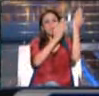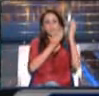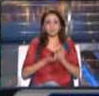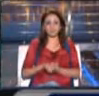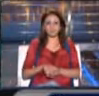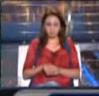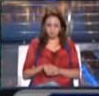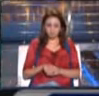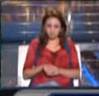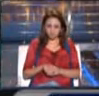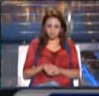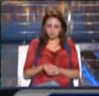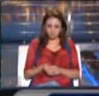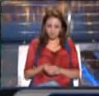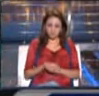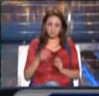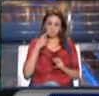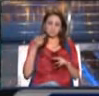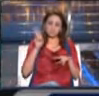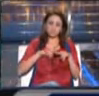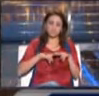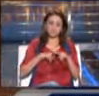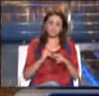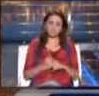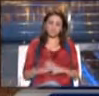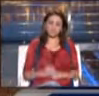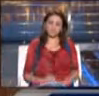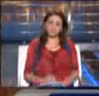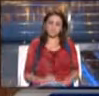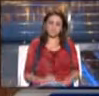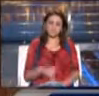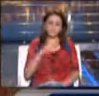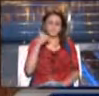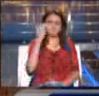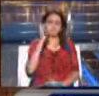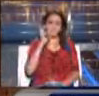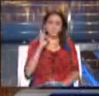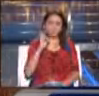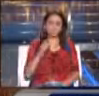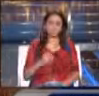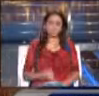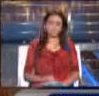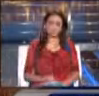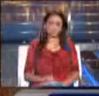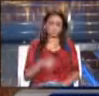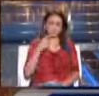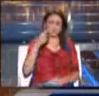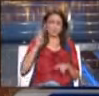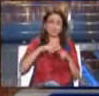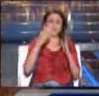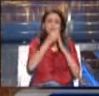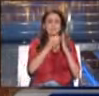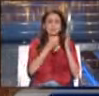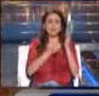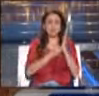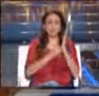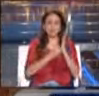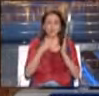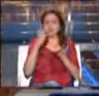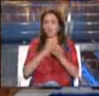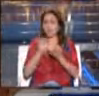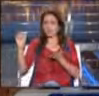عوده نشاط ولا غير عوده نشاط. دي نقطه. النقطه الثانيه حضرتك ان عيب في حقهم ان انا لو رجع الدوري حقهم هيروح. لا،